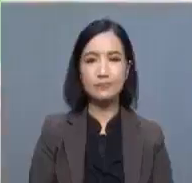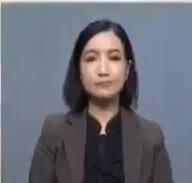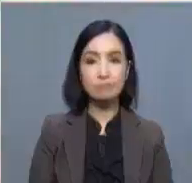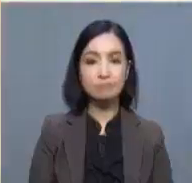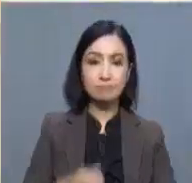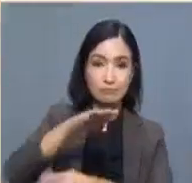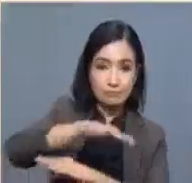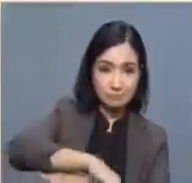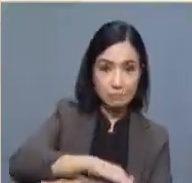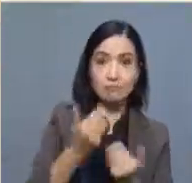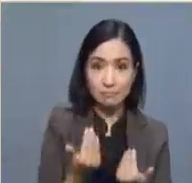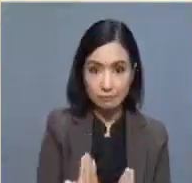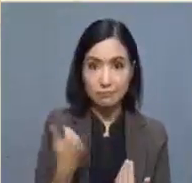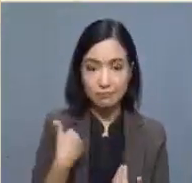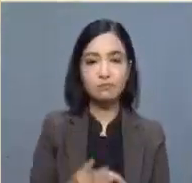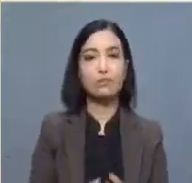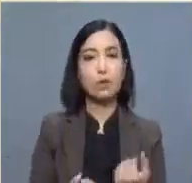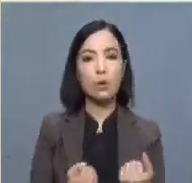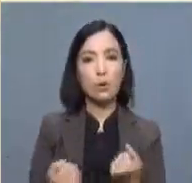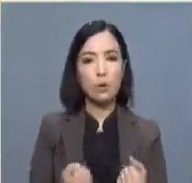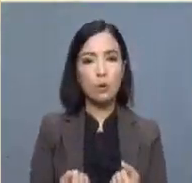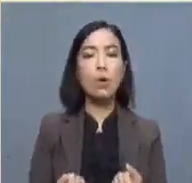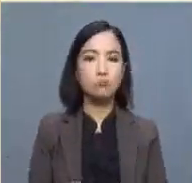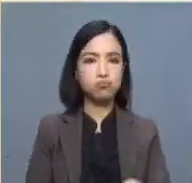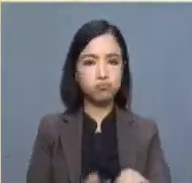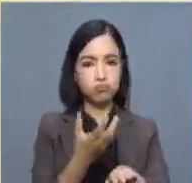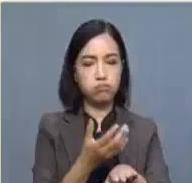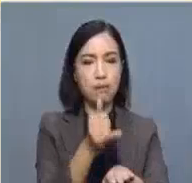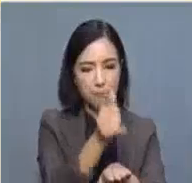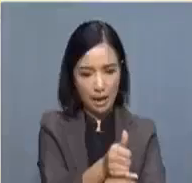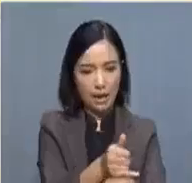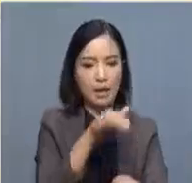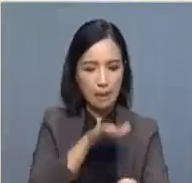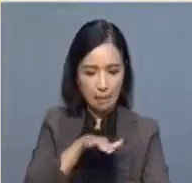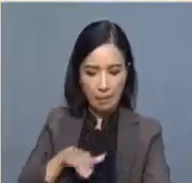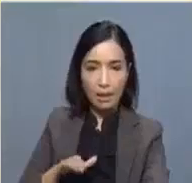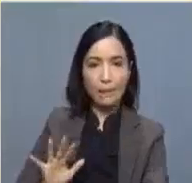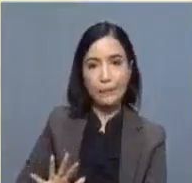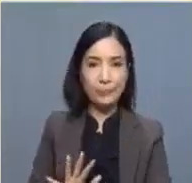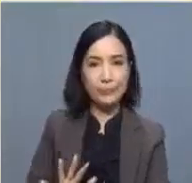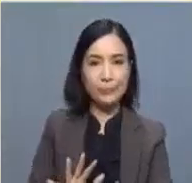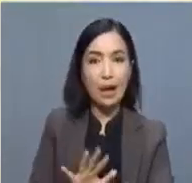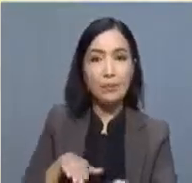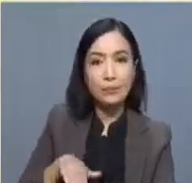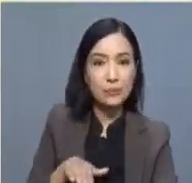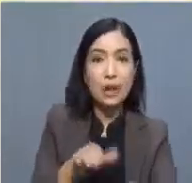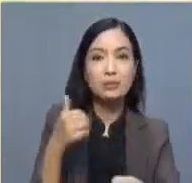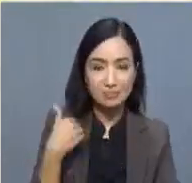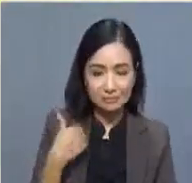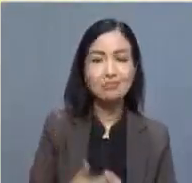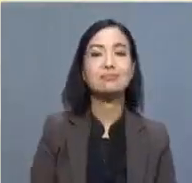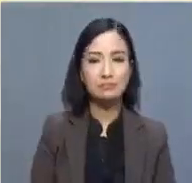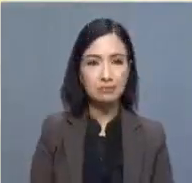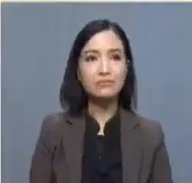สำหรับช่วงบ่ายวันนี้นะคะก็จะมีขบวนแห่รถน้ำดำหัวผู้ว่าราชการจังหวัดเชียงใหม่ค่ะส่วนการเล่นน้ำสงกรานต์รอบคูเมืองนะคะก็จะคึกคักไป